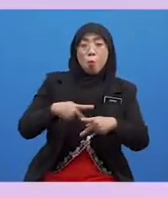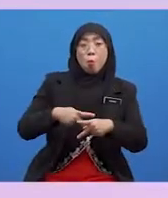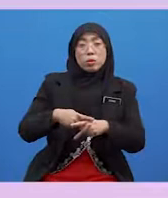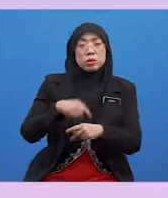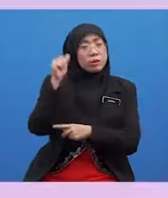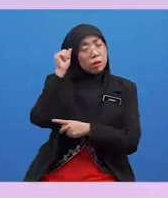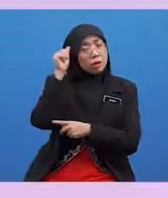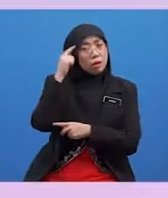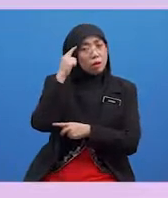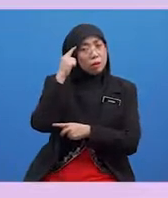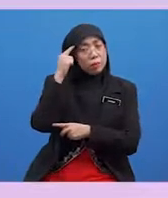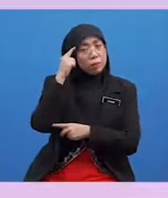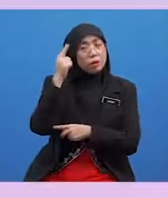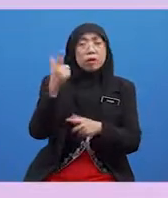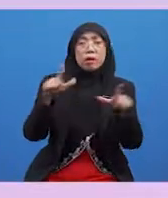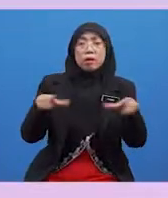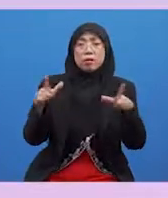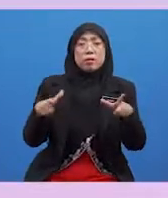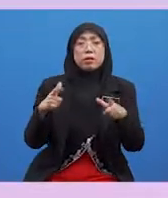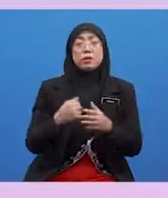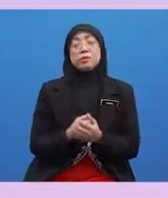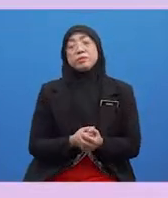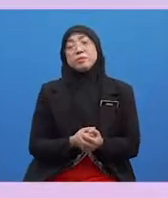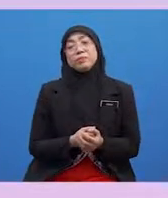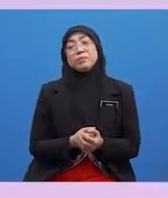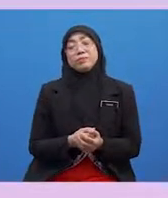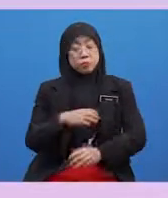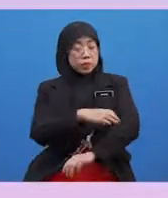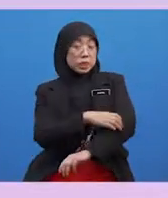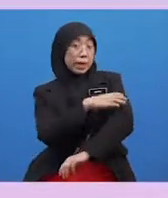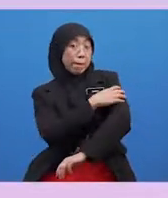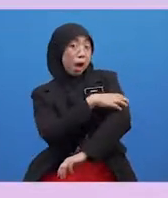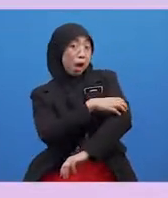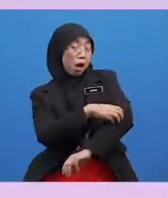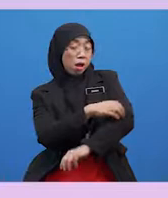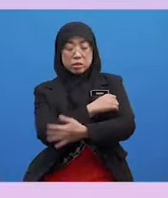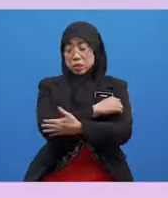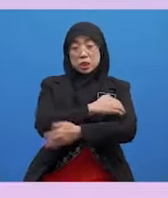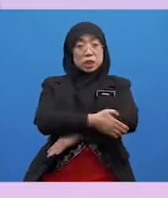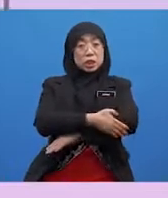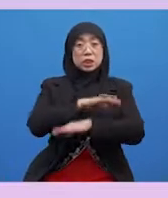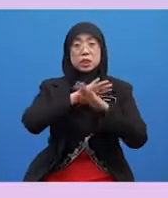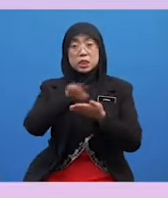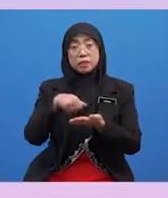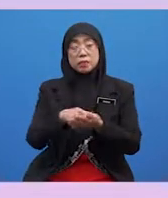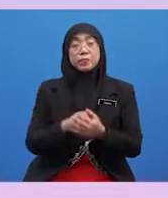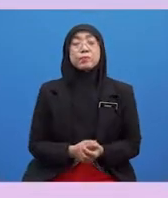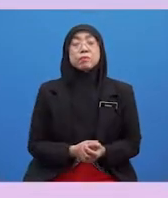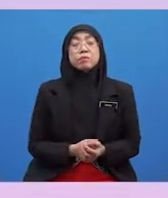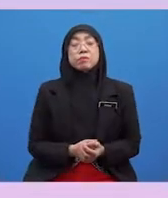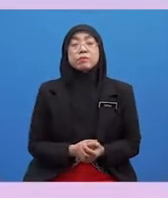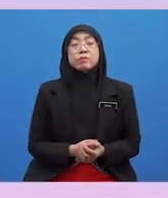boleh melibatkan mekanisme otot dan sendi. Ia merupakan satu